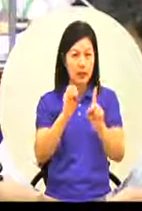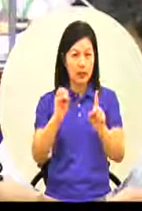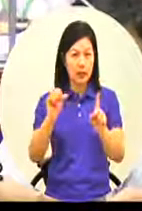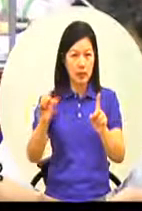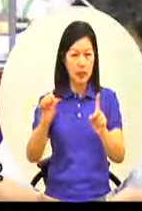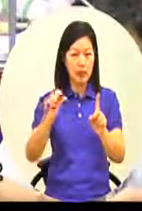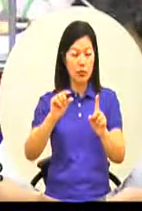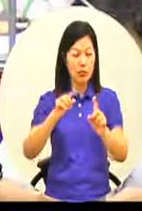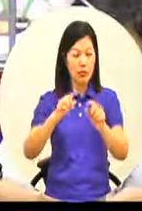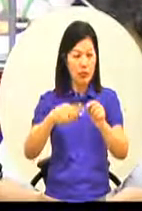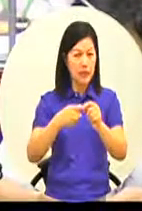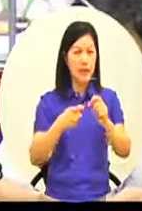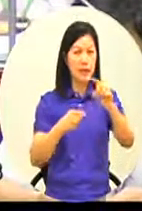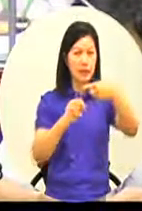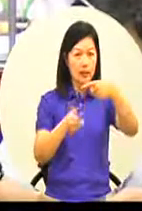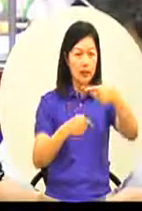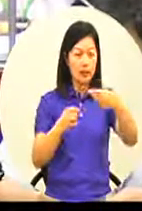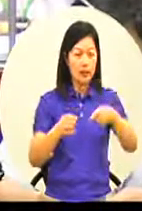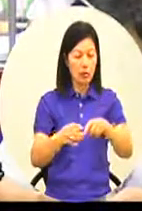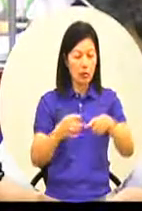一月初公告啊，所以伫个